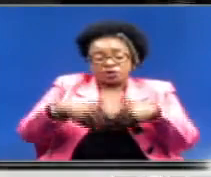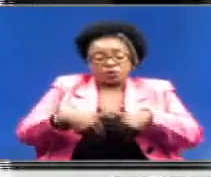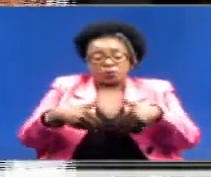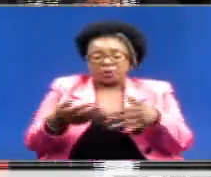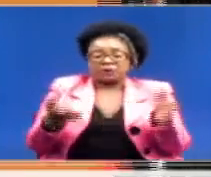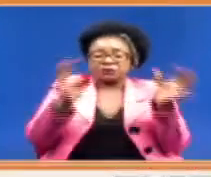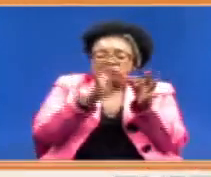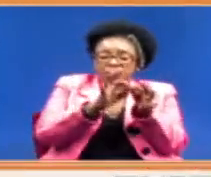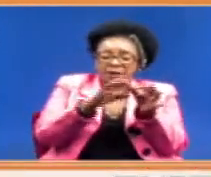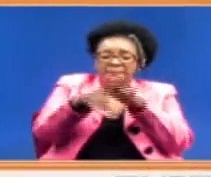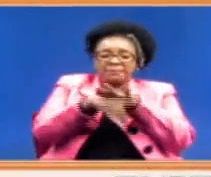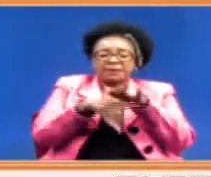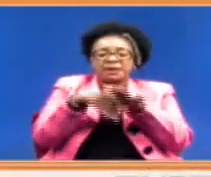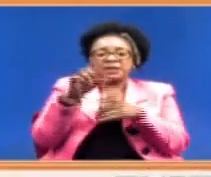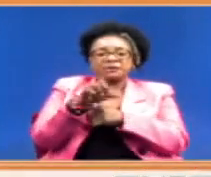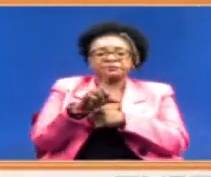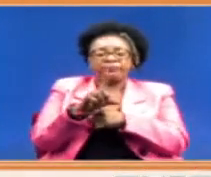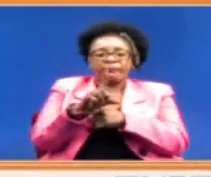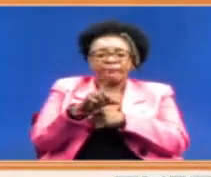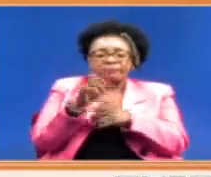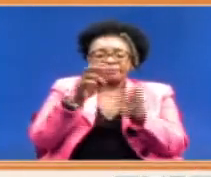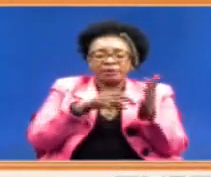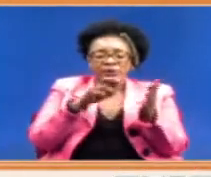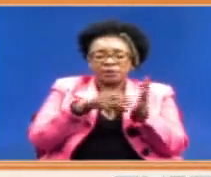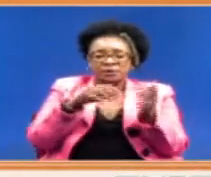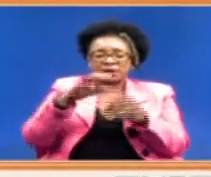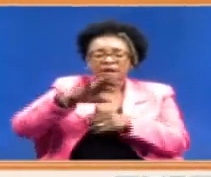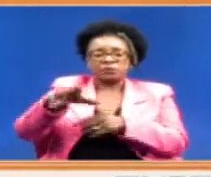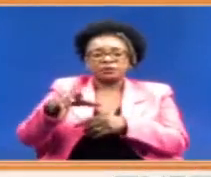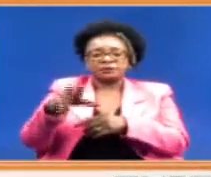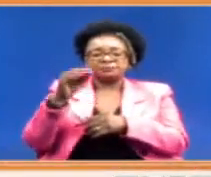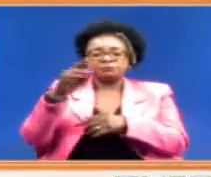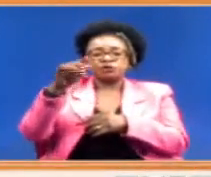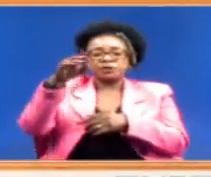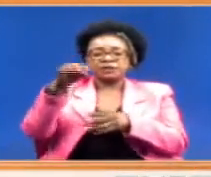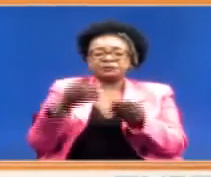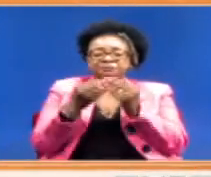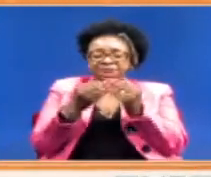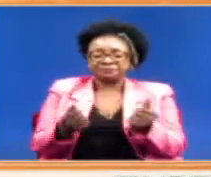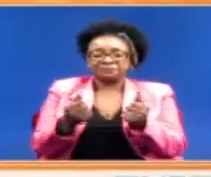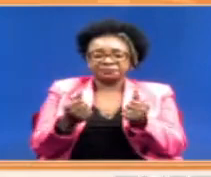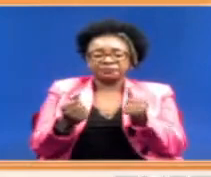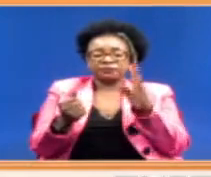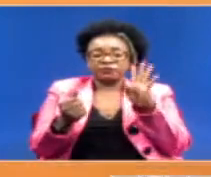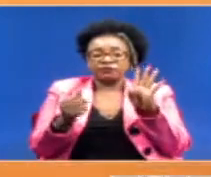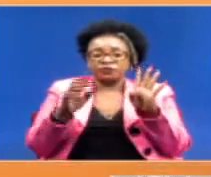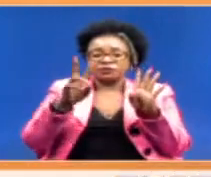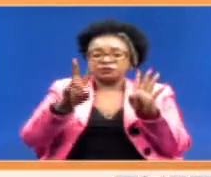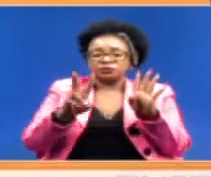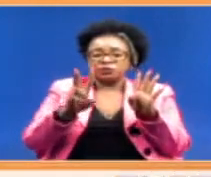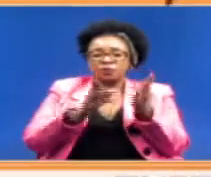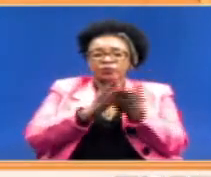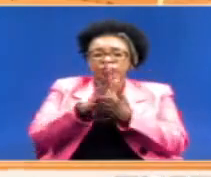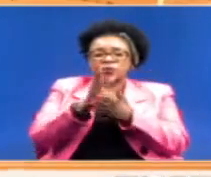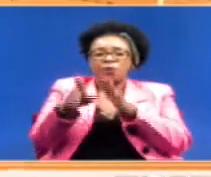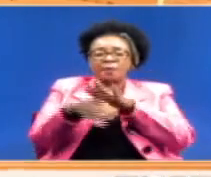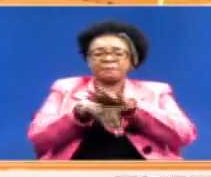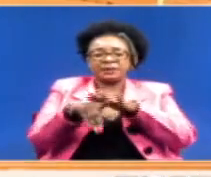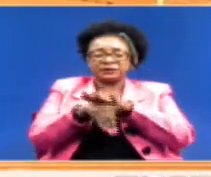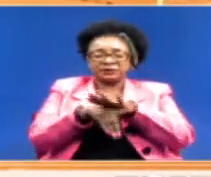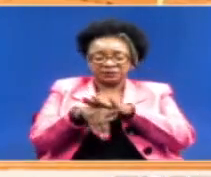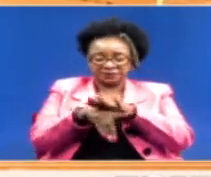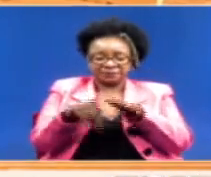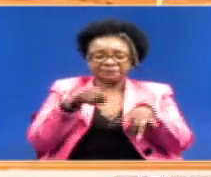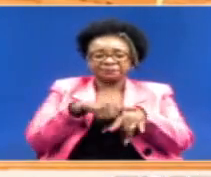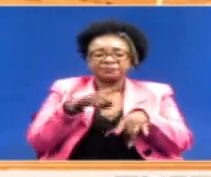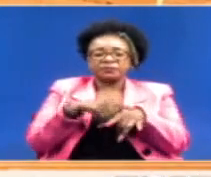Premier League. Na huko kaunti ya Machakos, Modern FC ilishinda Wolverhampton mabao manne kwa mawili kupitia mikwaju ya matuta baada ya sare ya